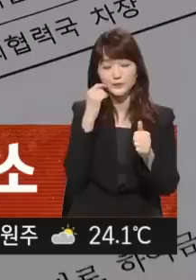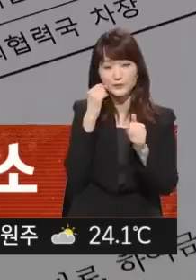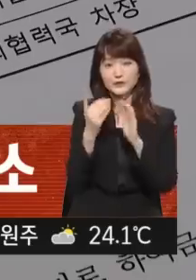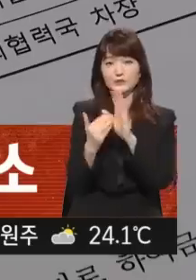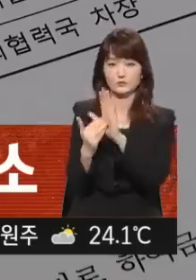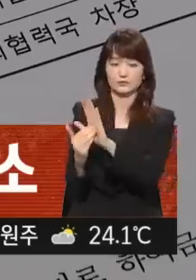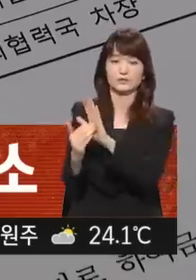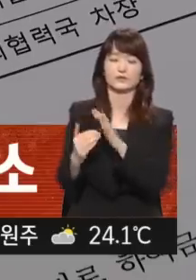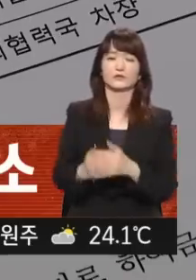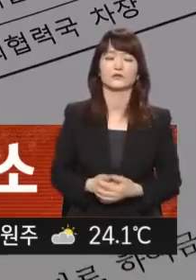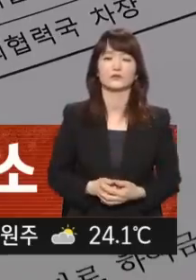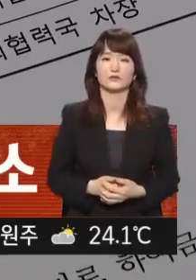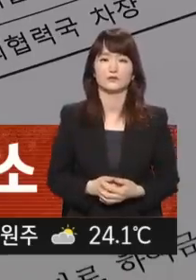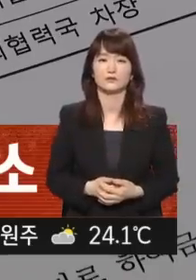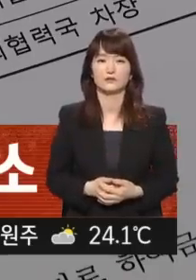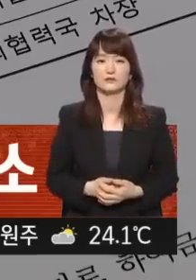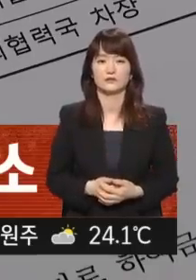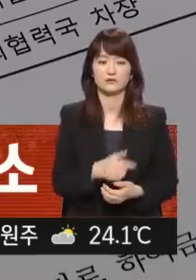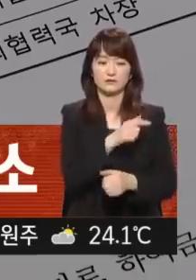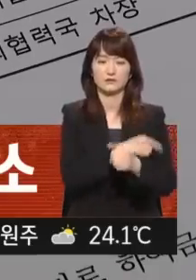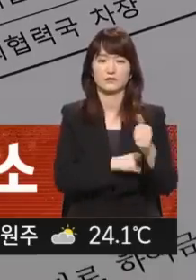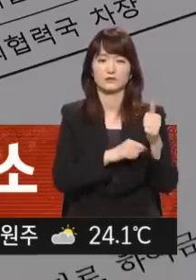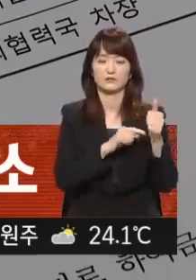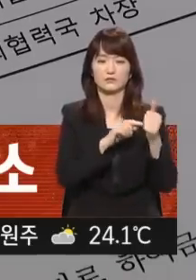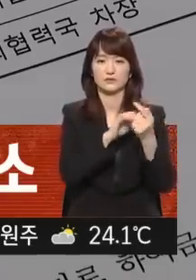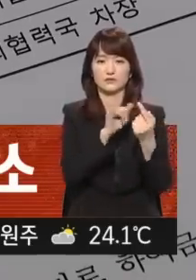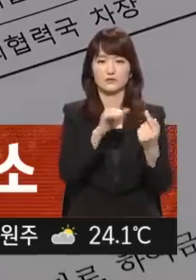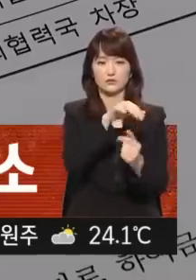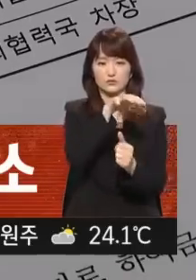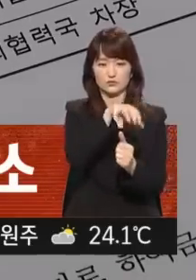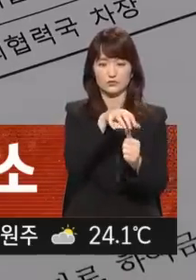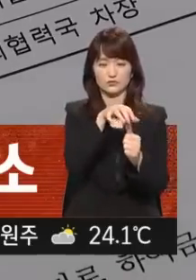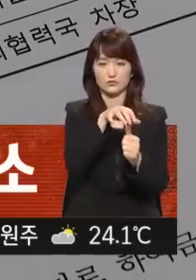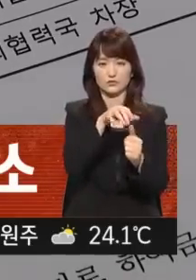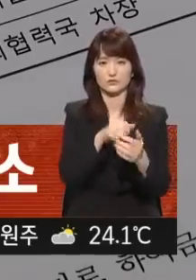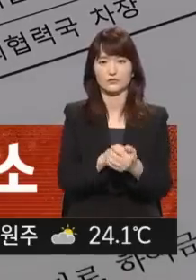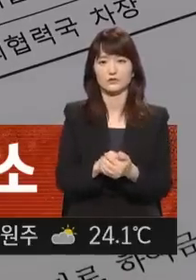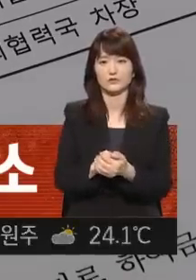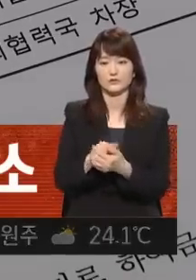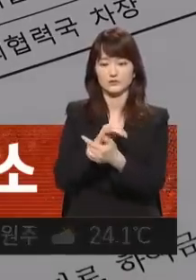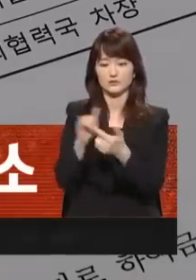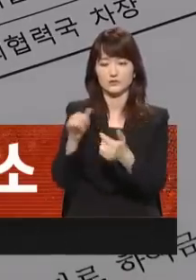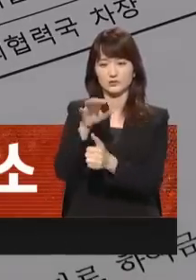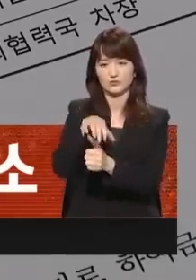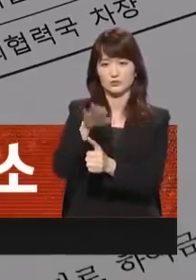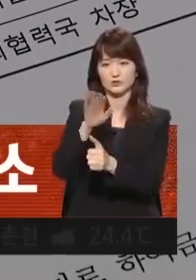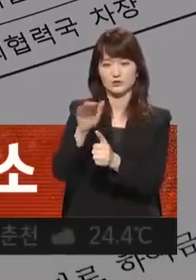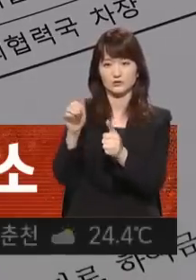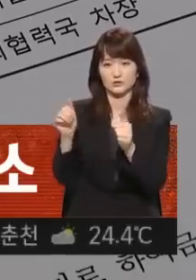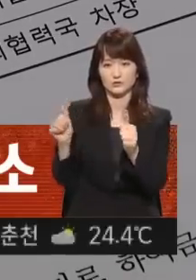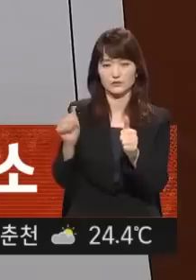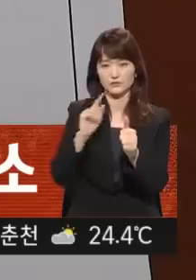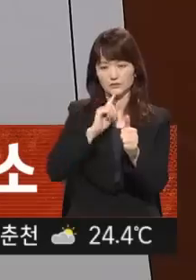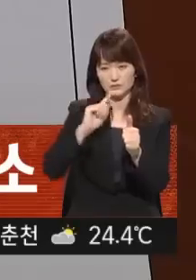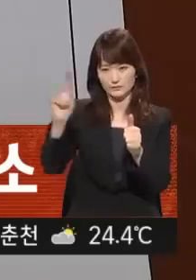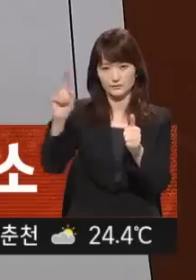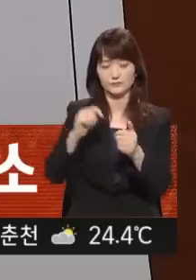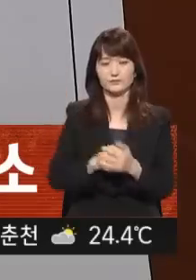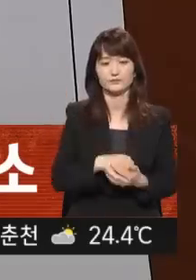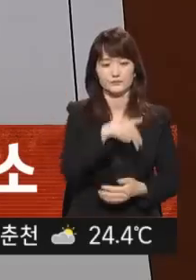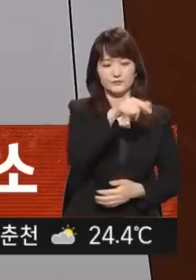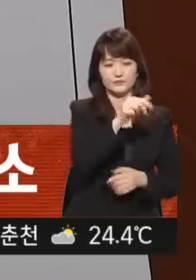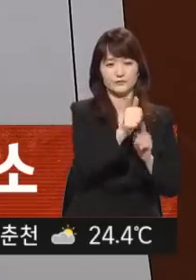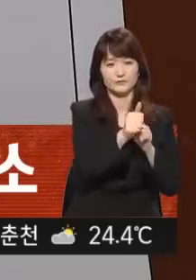이외에도 jms의 간부 한 명은 부족 기소가 됐고요이 나머지 6명도 불구속 기소가 됐습니다 그런데이 정명석의